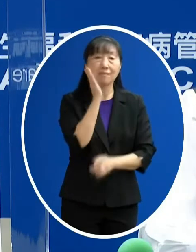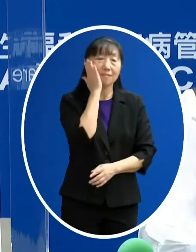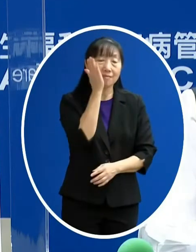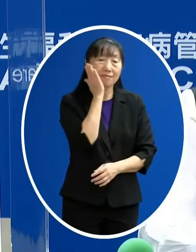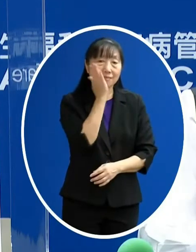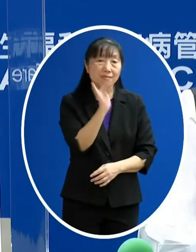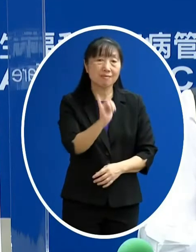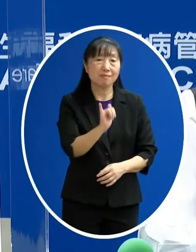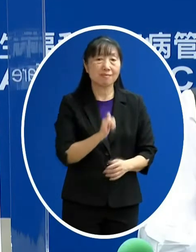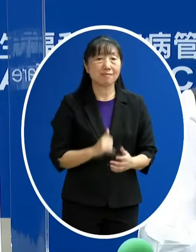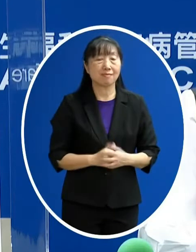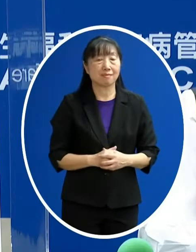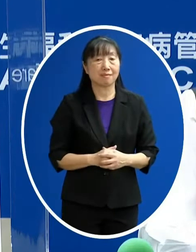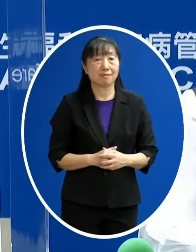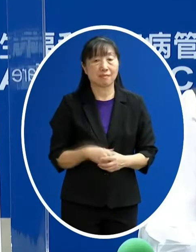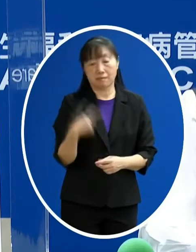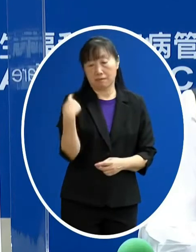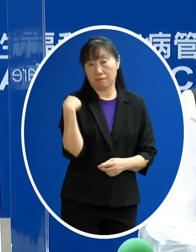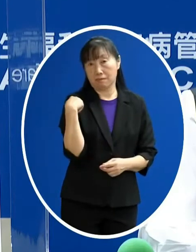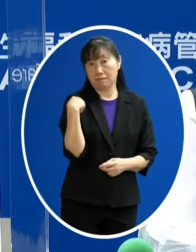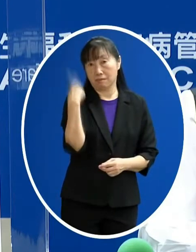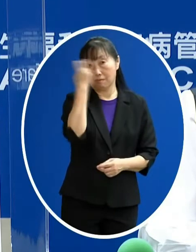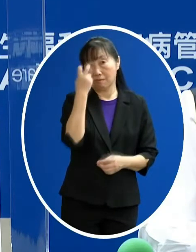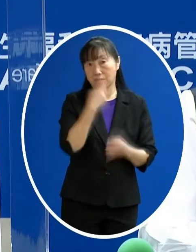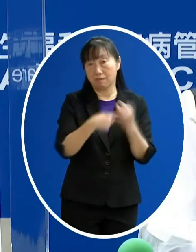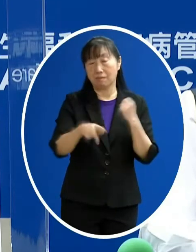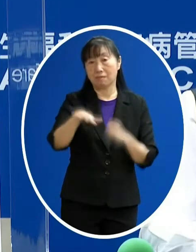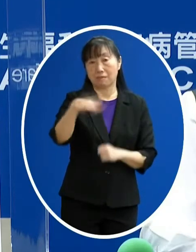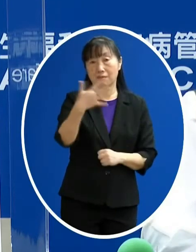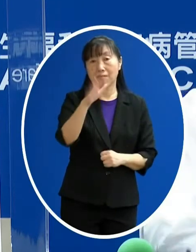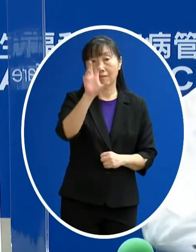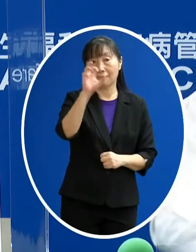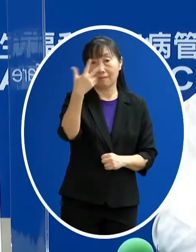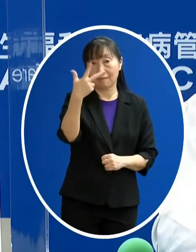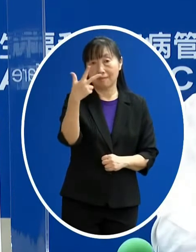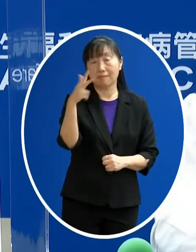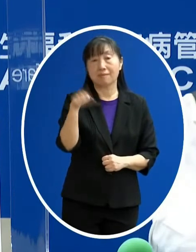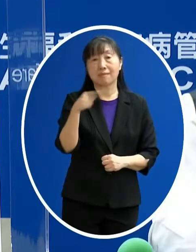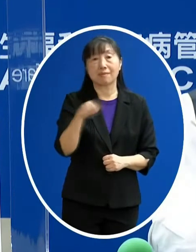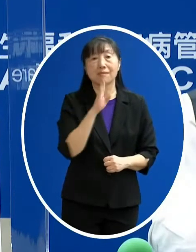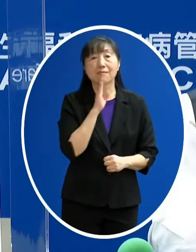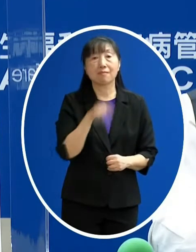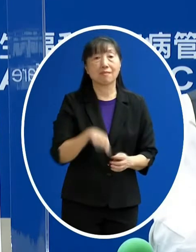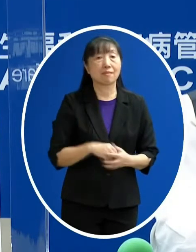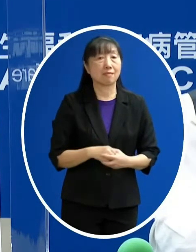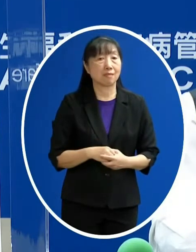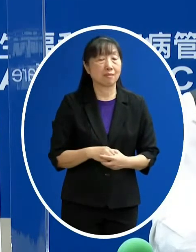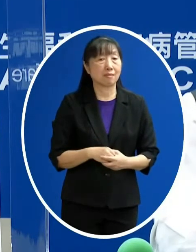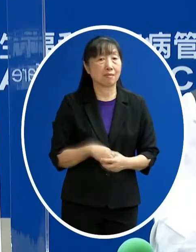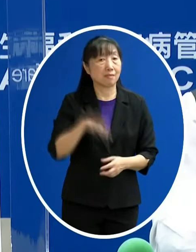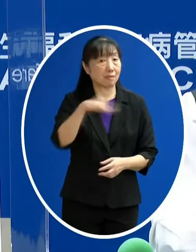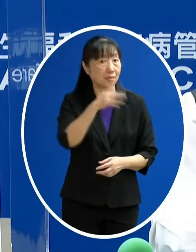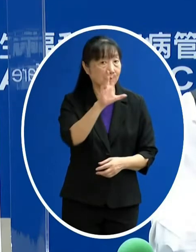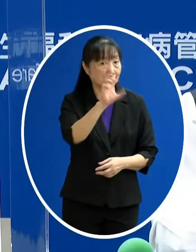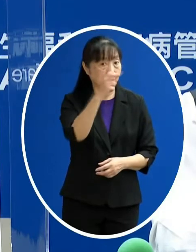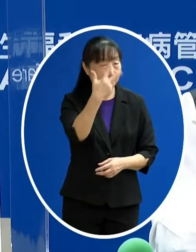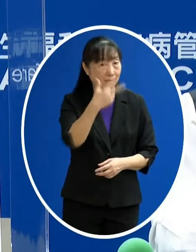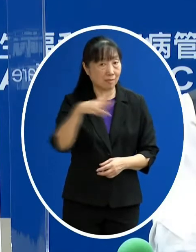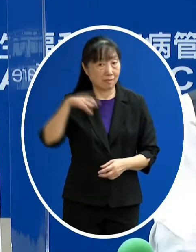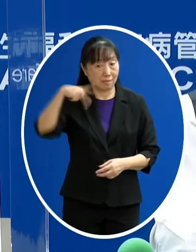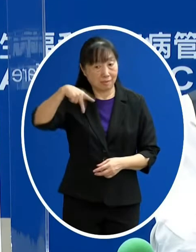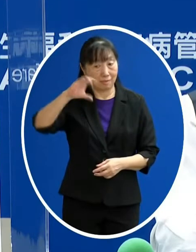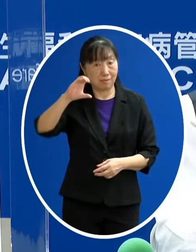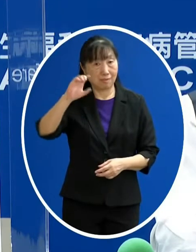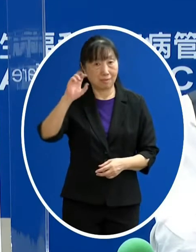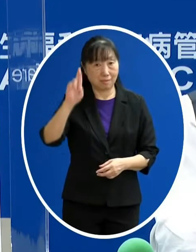利。好，那总共昨天的是筛了587位，那587位，好，在 PCR 的结果都是